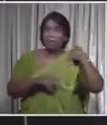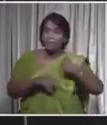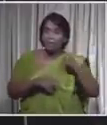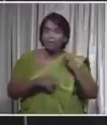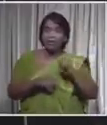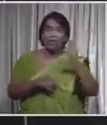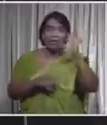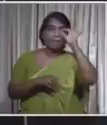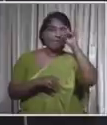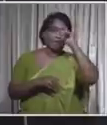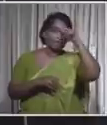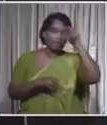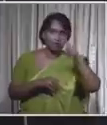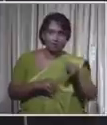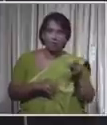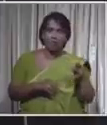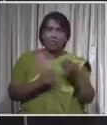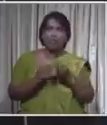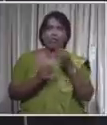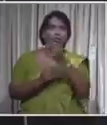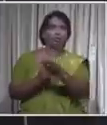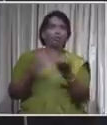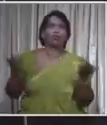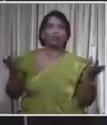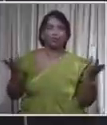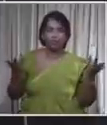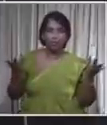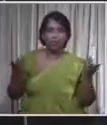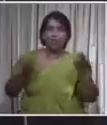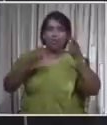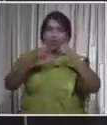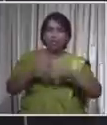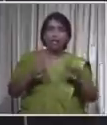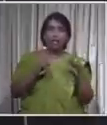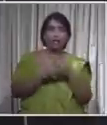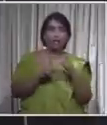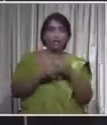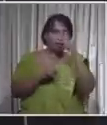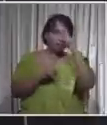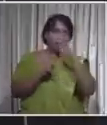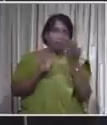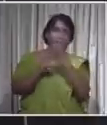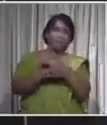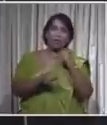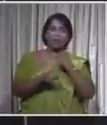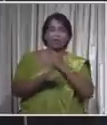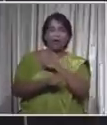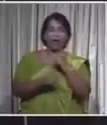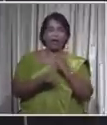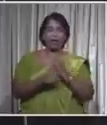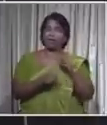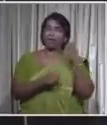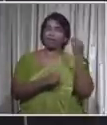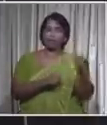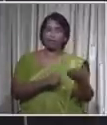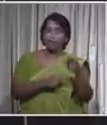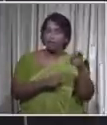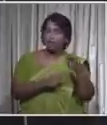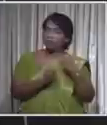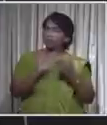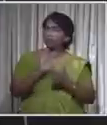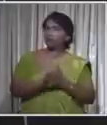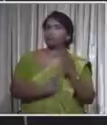බණ්ඩාරනායක මහත්තයාට. එයාට දුන්නේ නැහැ. ඊට පල්ලෙහා ඉන්න ඩලි සේනනායක මහත්තයාට එදා හිටපු ආණ්ඩුකාරවරයා දුන්නා. ඒකේ හින්දා